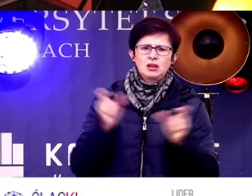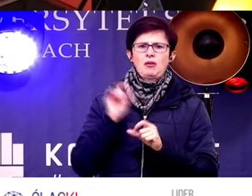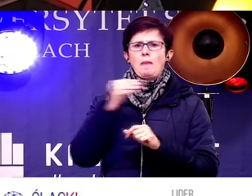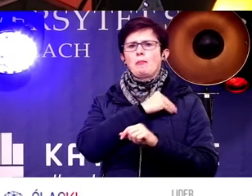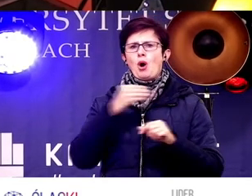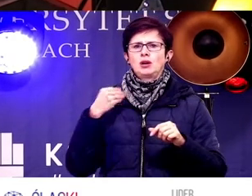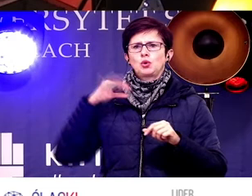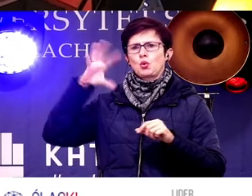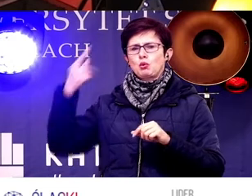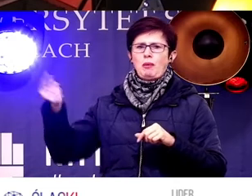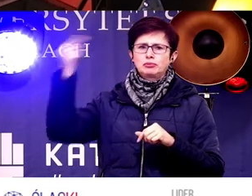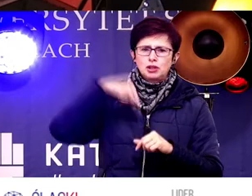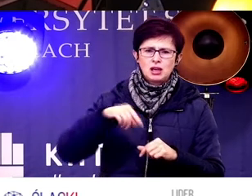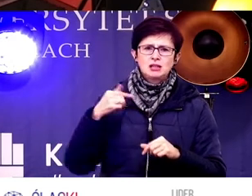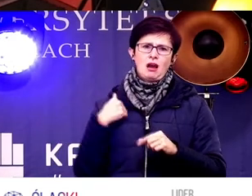polonijnych,